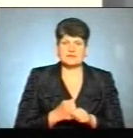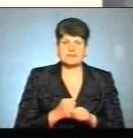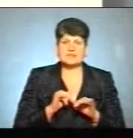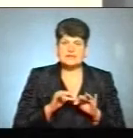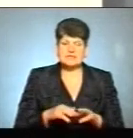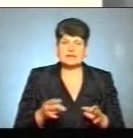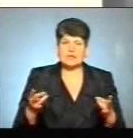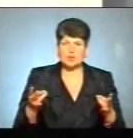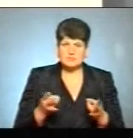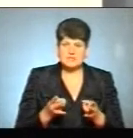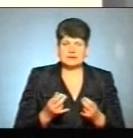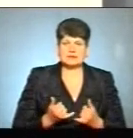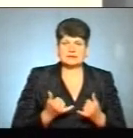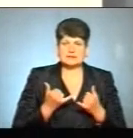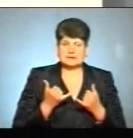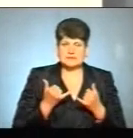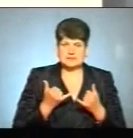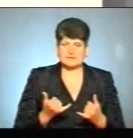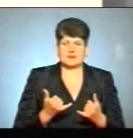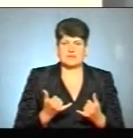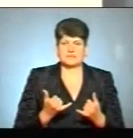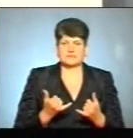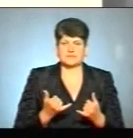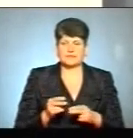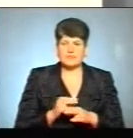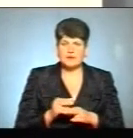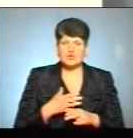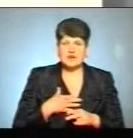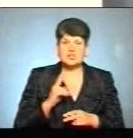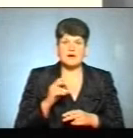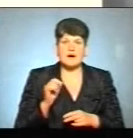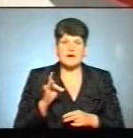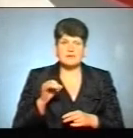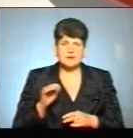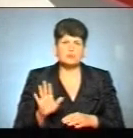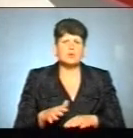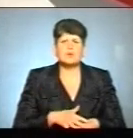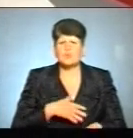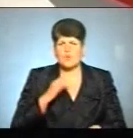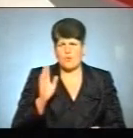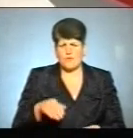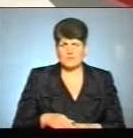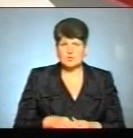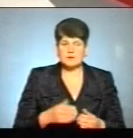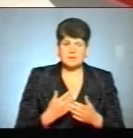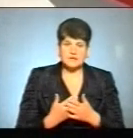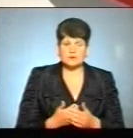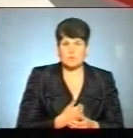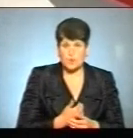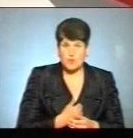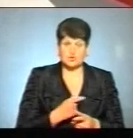необхідних при незараженні COVID-19, то наш карантин може продовжитись надзвичайно довго. Якщо ми хочемо,